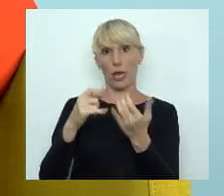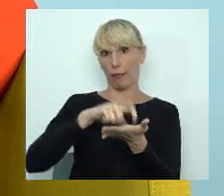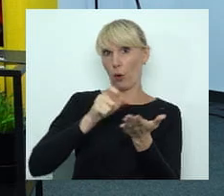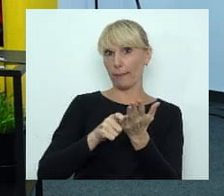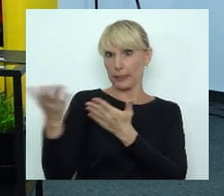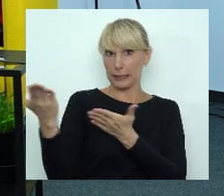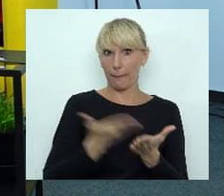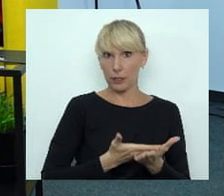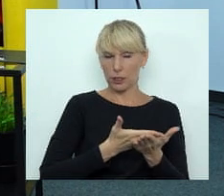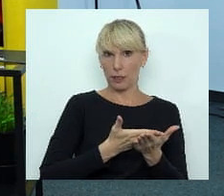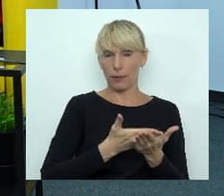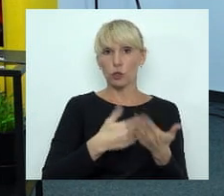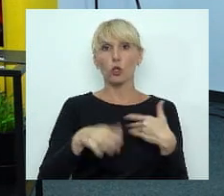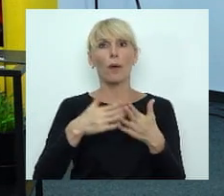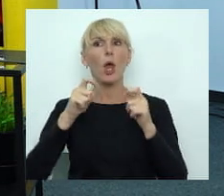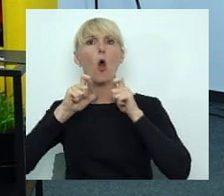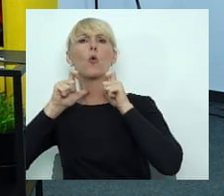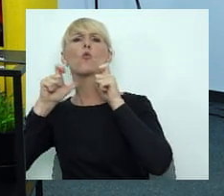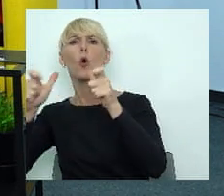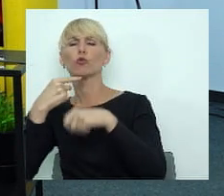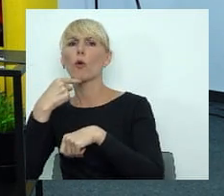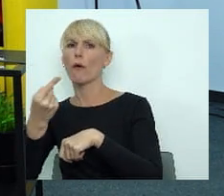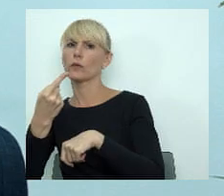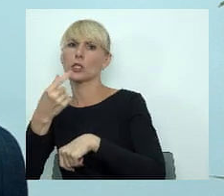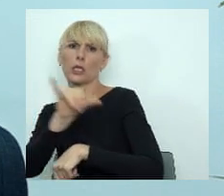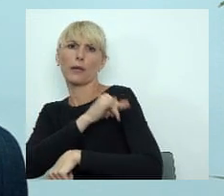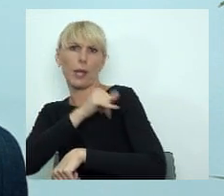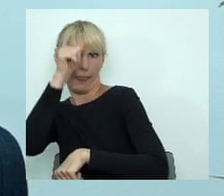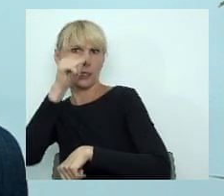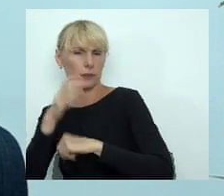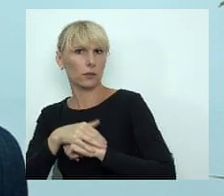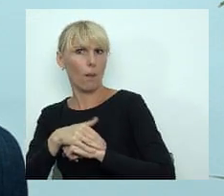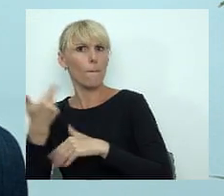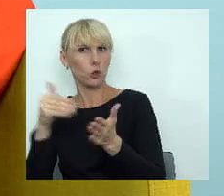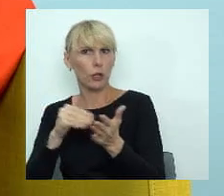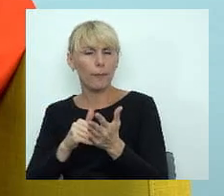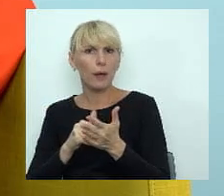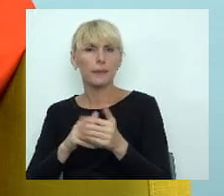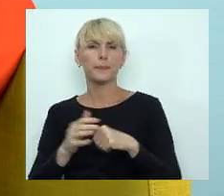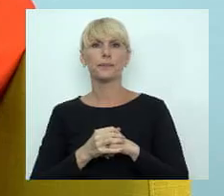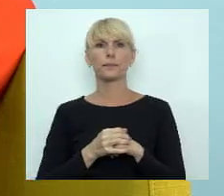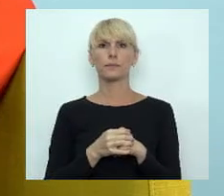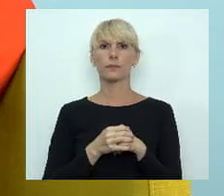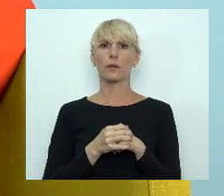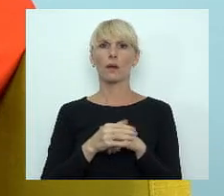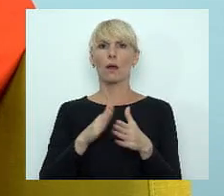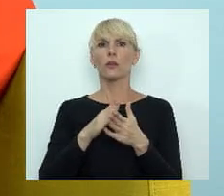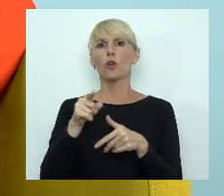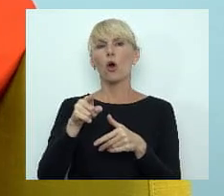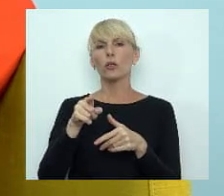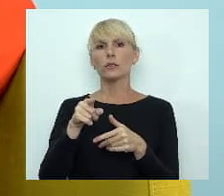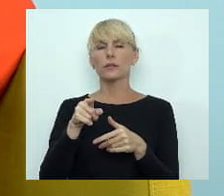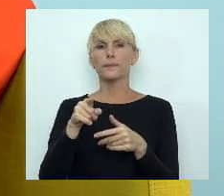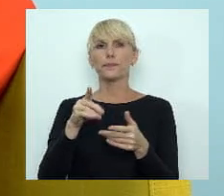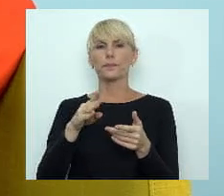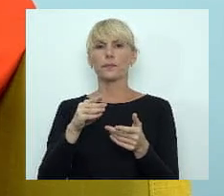gabinetu, ażeby głośno na korytarzu wypowiedzieć moje imię i nazwisko. I teraz możemy gdzieś budować jeszcze ten stan faktyczny.